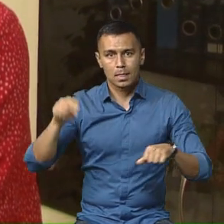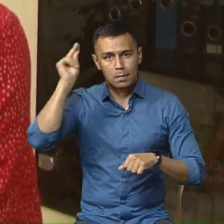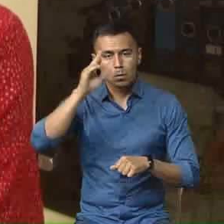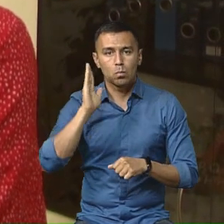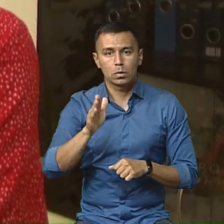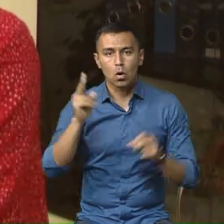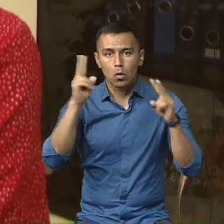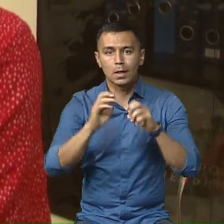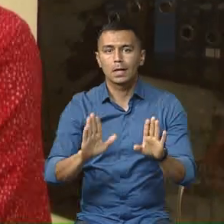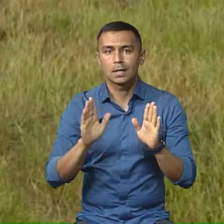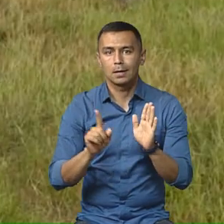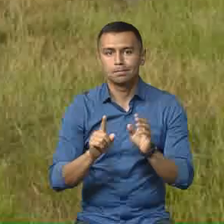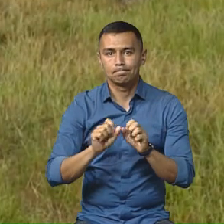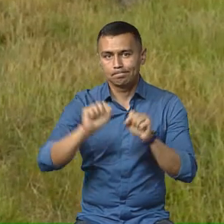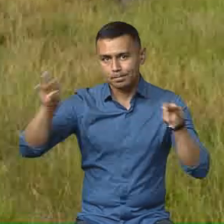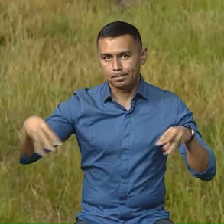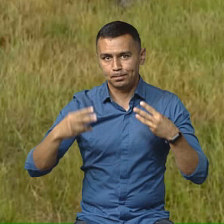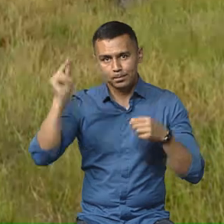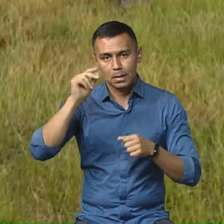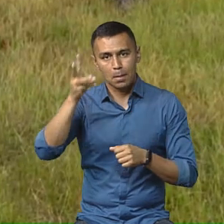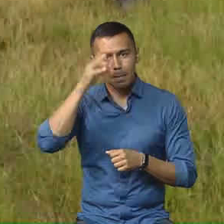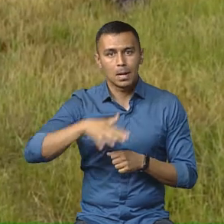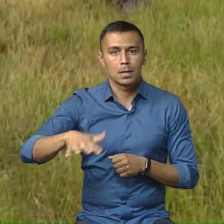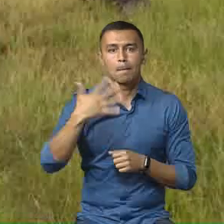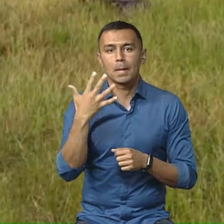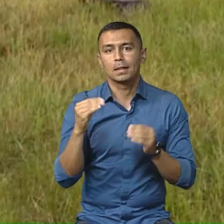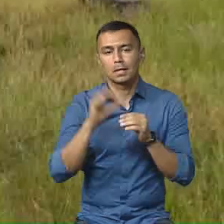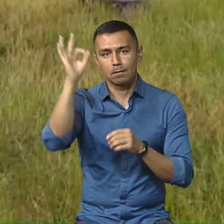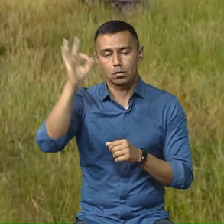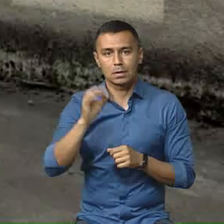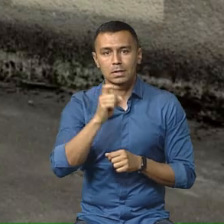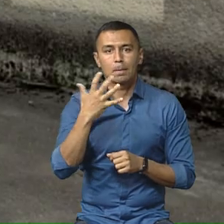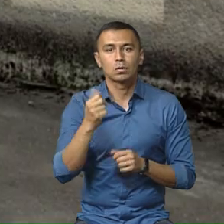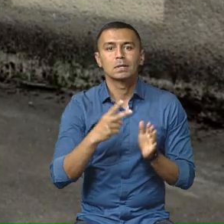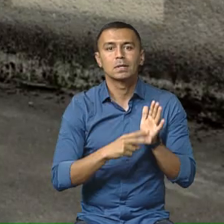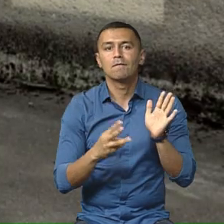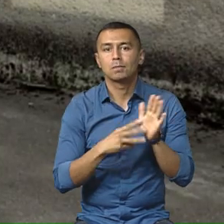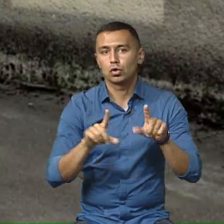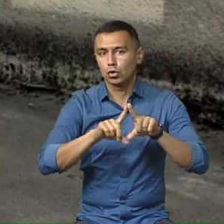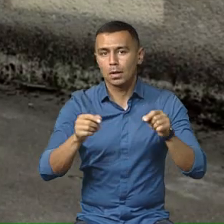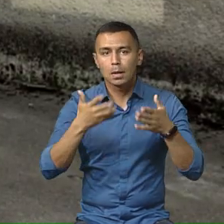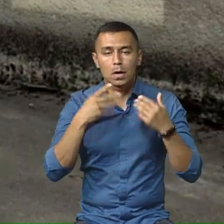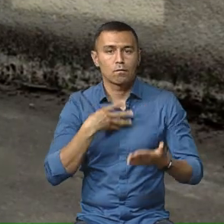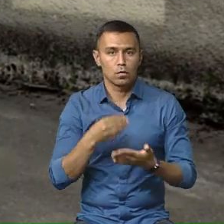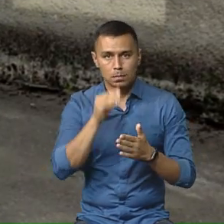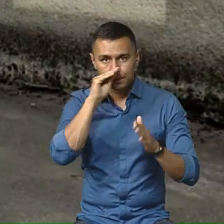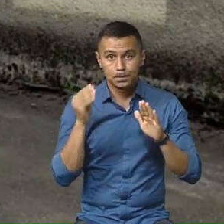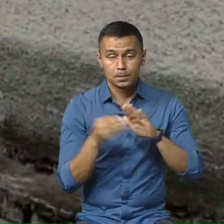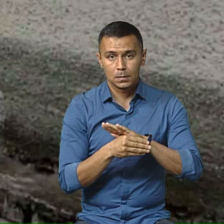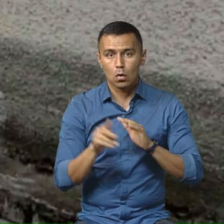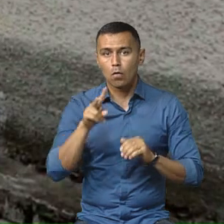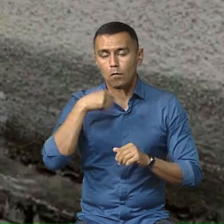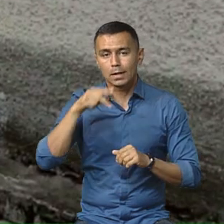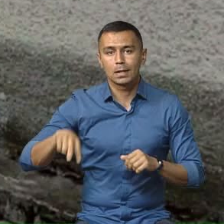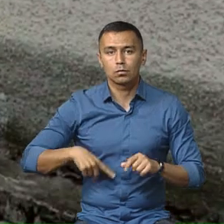буде розглядатися лише дистанційно. На Хмельниччині 5-10% з 578 шкіл не мають власних укриттів, каже